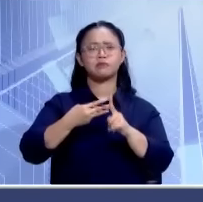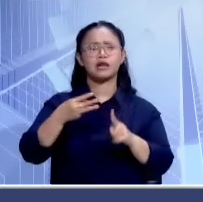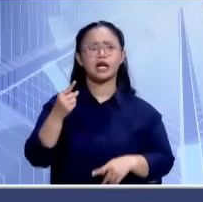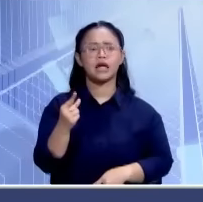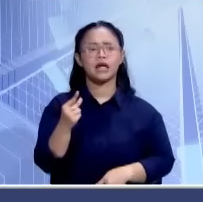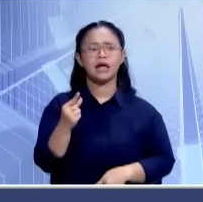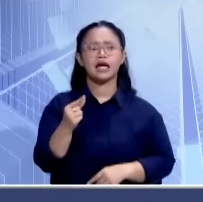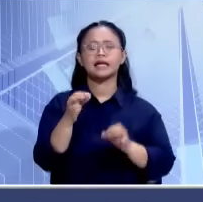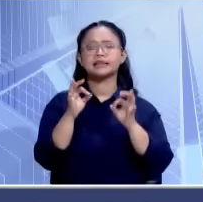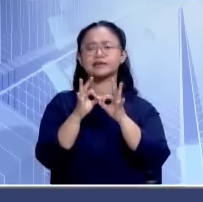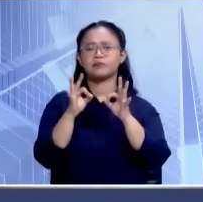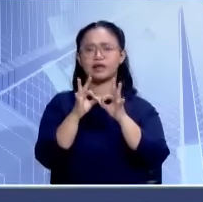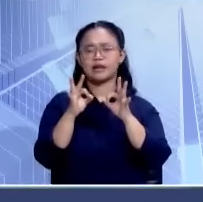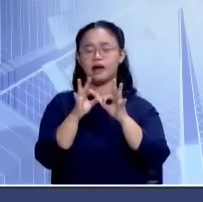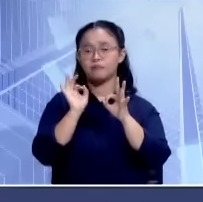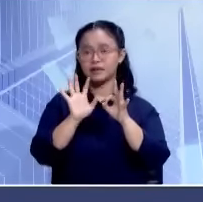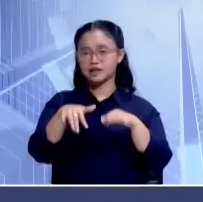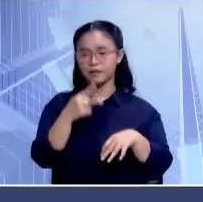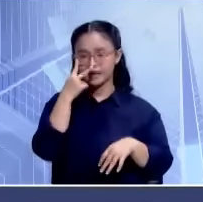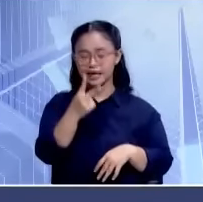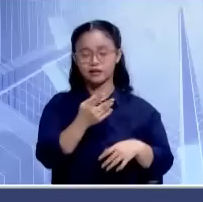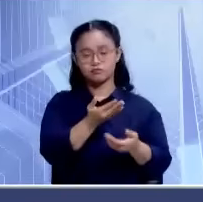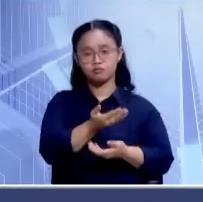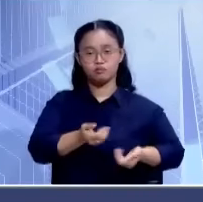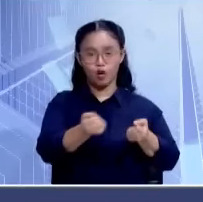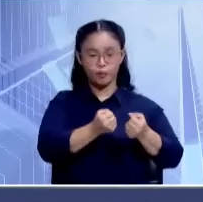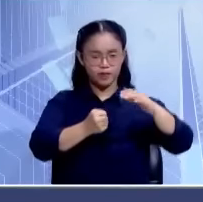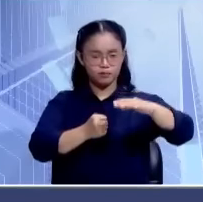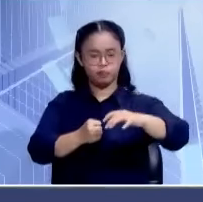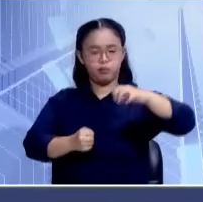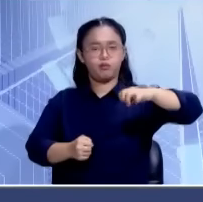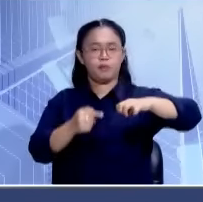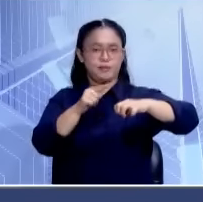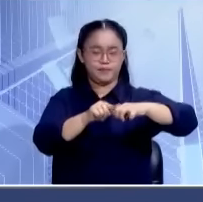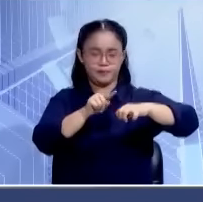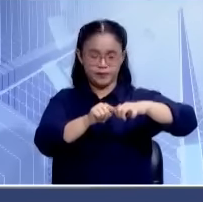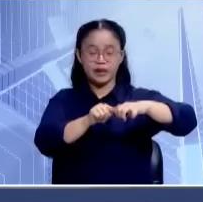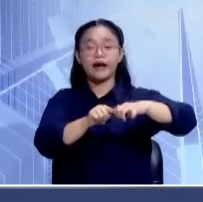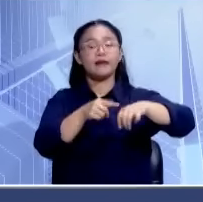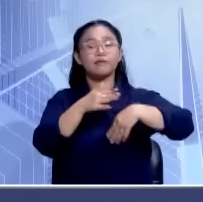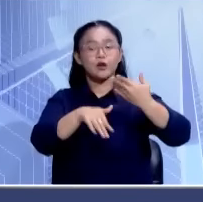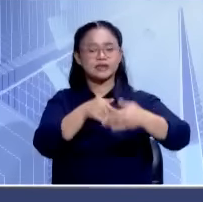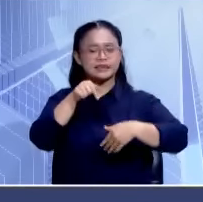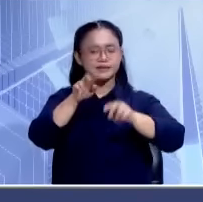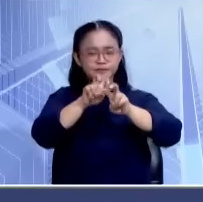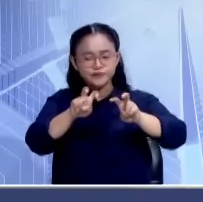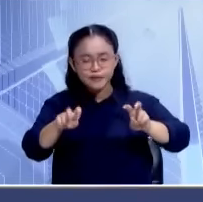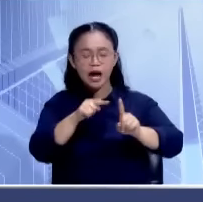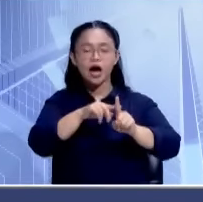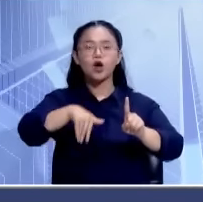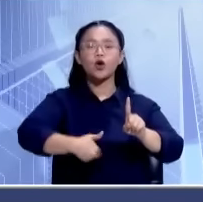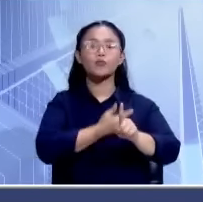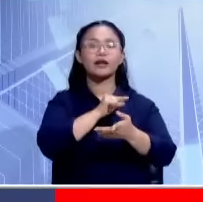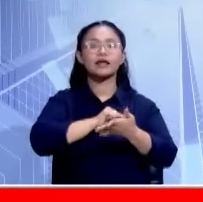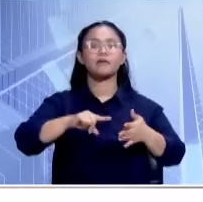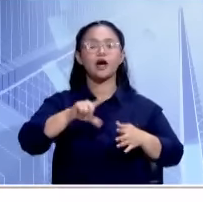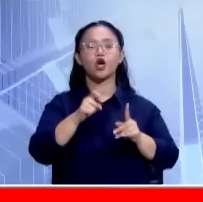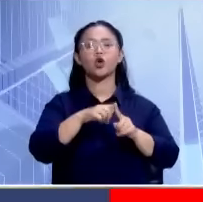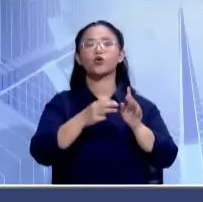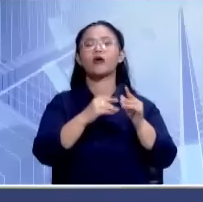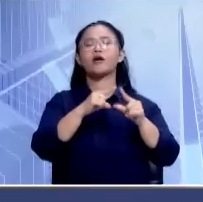minibus tewas di lokasi, sementara kondisi mobil ringsek di bagian depan. Hasil olah TKP sementara, identitas korban diketahui Lukman